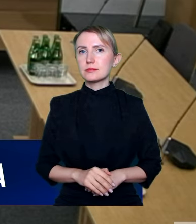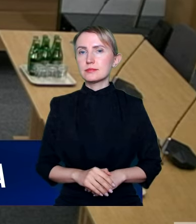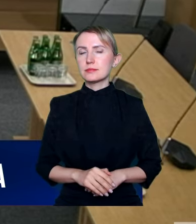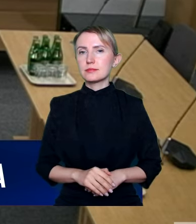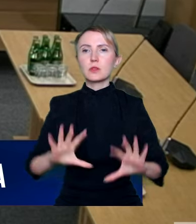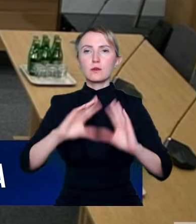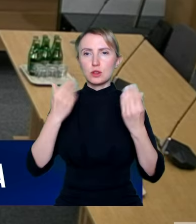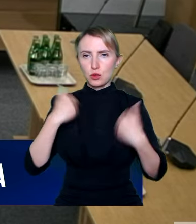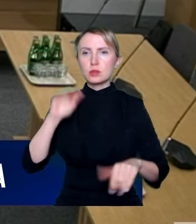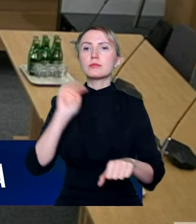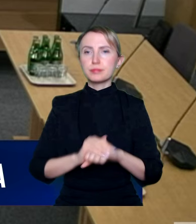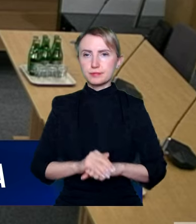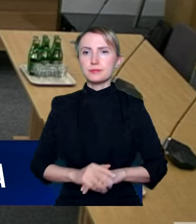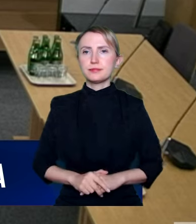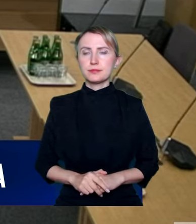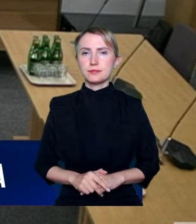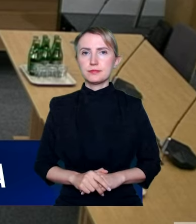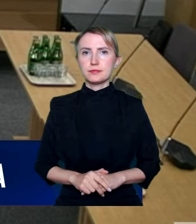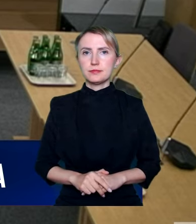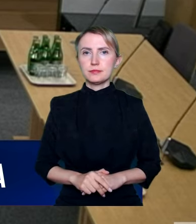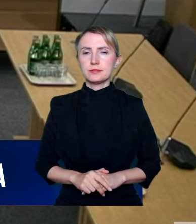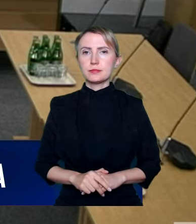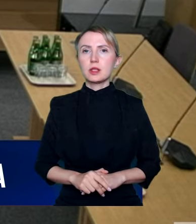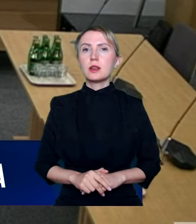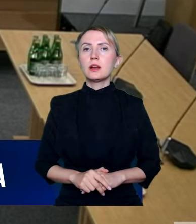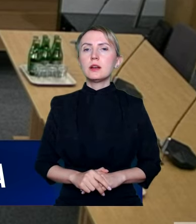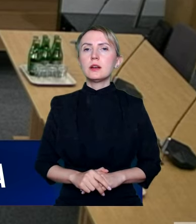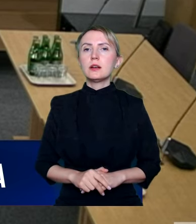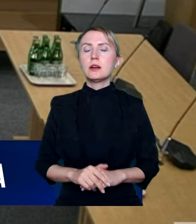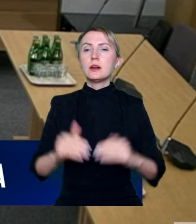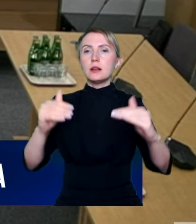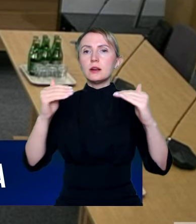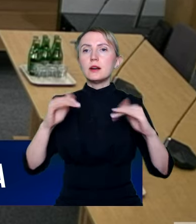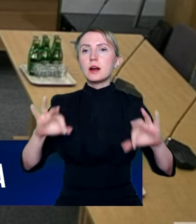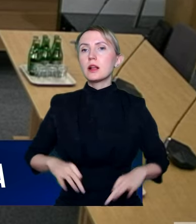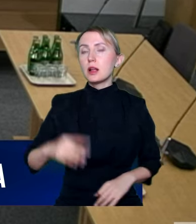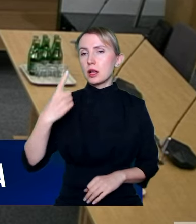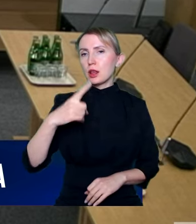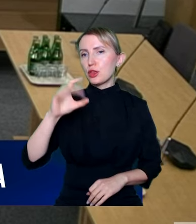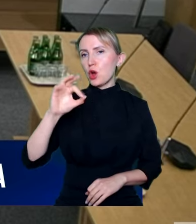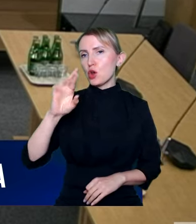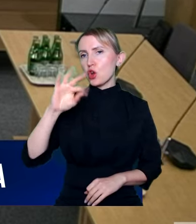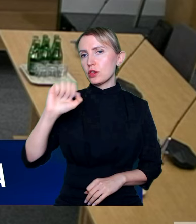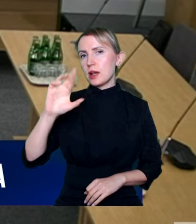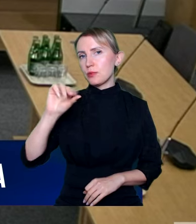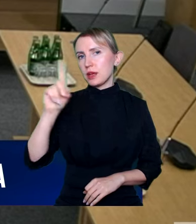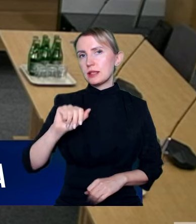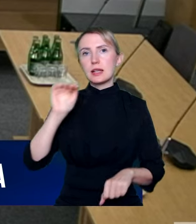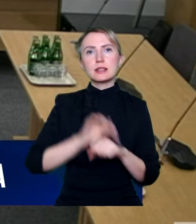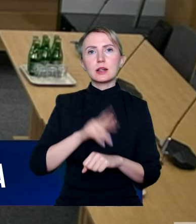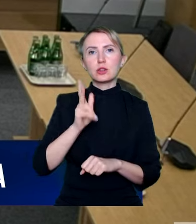Wniosek uzyskał akceptację. 9 głosów za. Kto jest za wnioskiem powołanie pani Doroty Brejzy? Kto jest za?